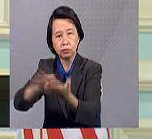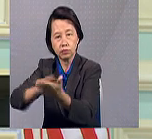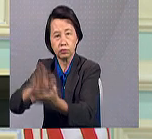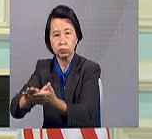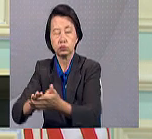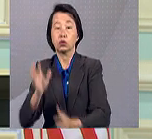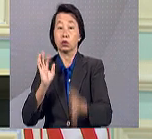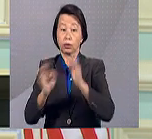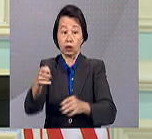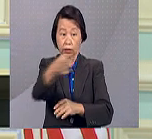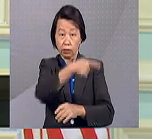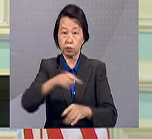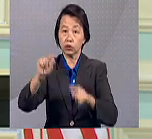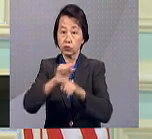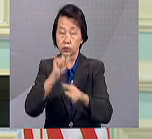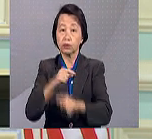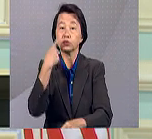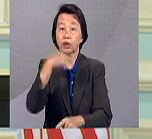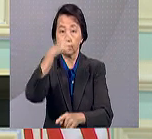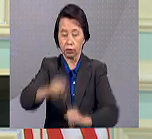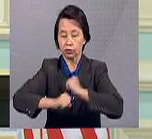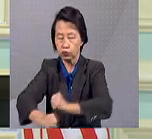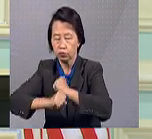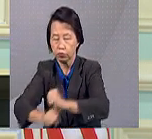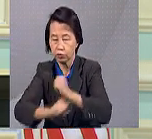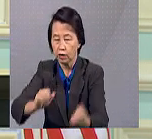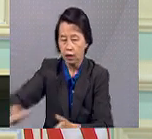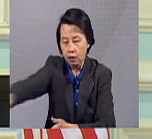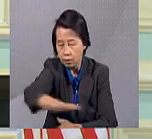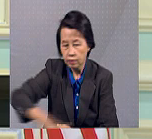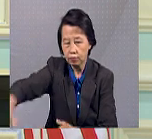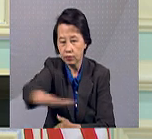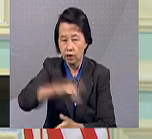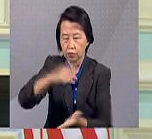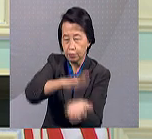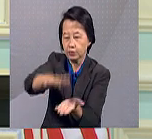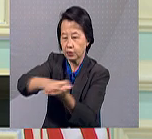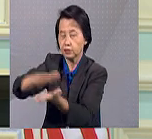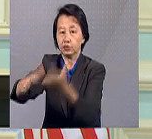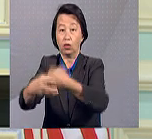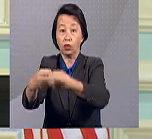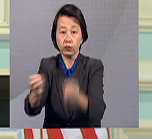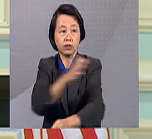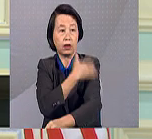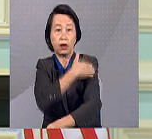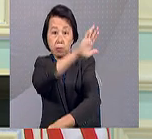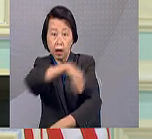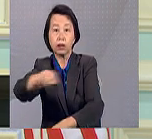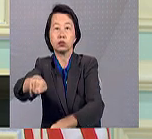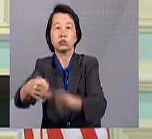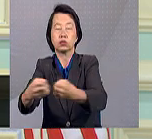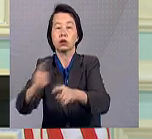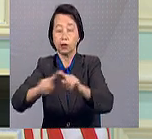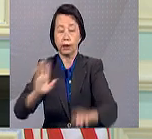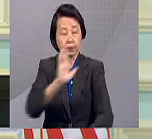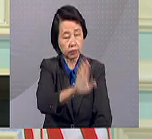Walaupun mereka menggunakan sesiapa sahaja pun untuk mencuci pejabat mereka, mensanitasi pejabat mereka, tetapi